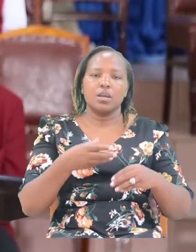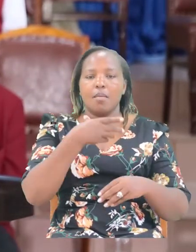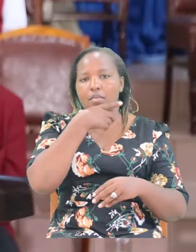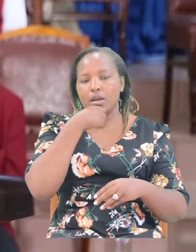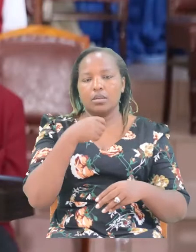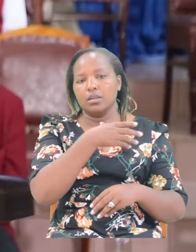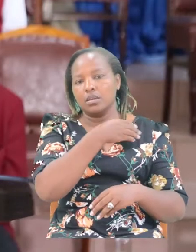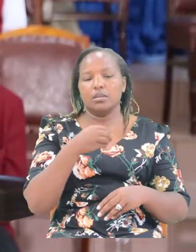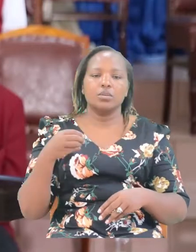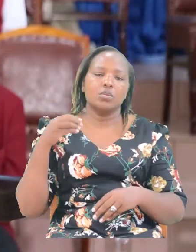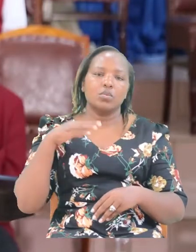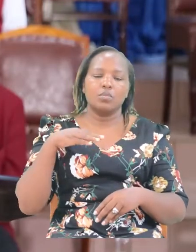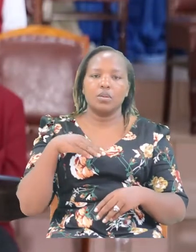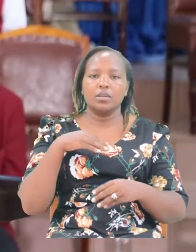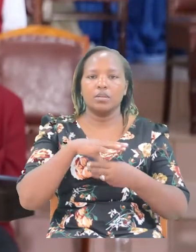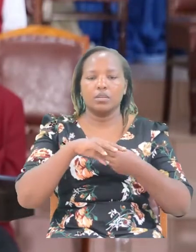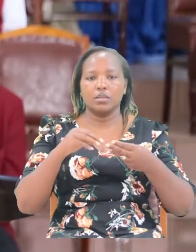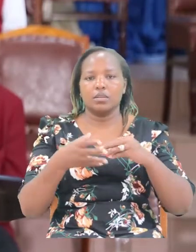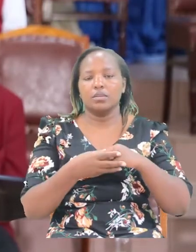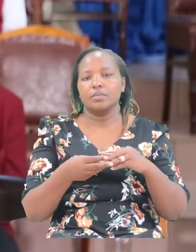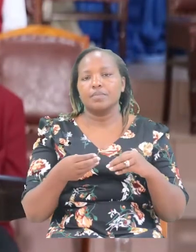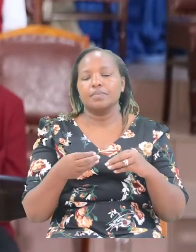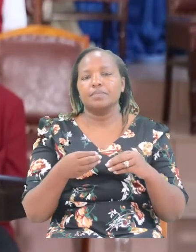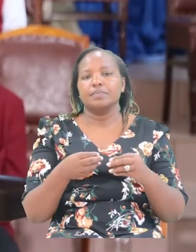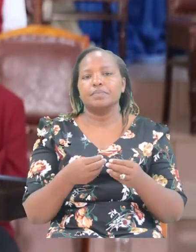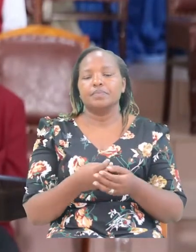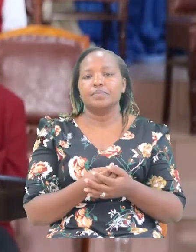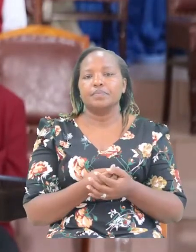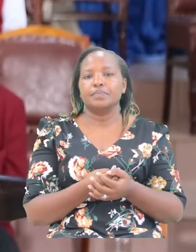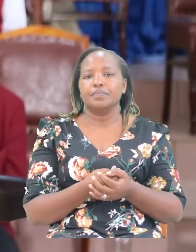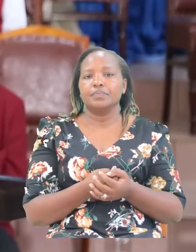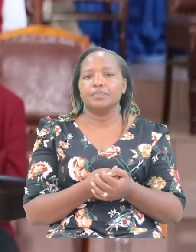mwanamume na mwanamke aliwaumba.